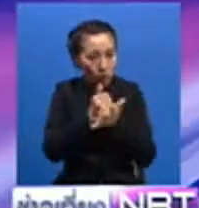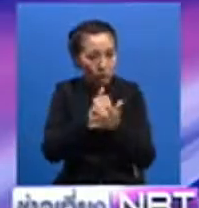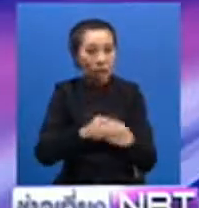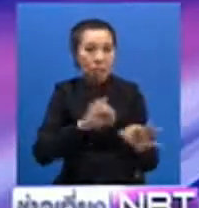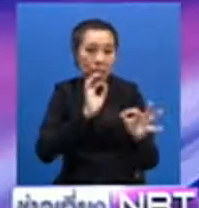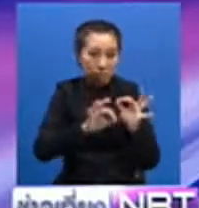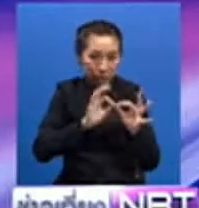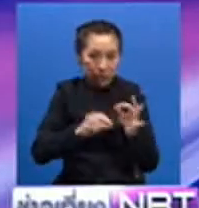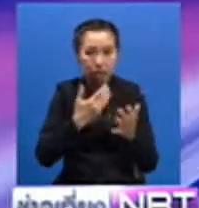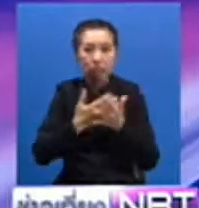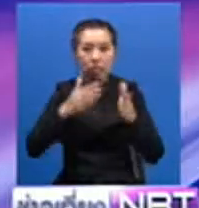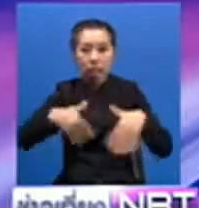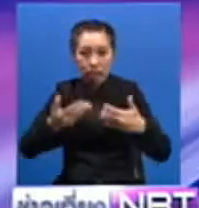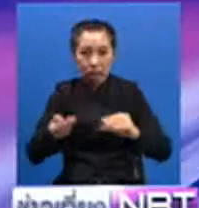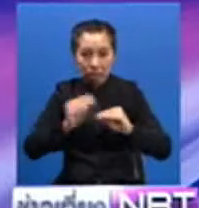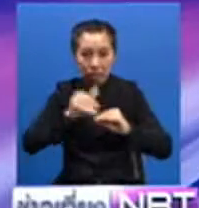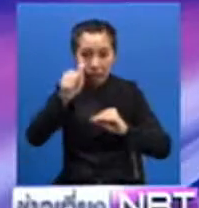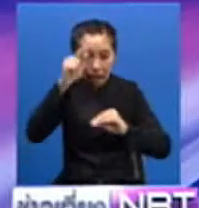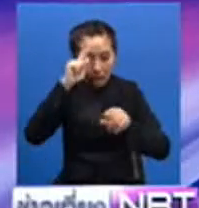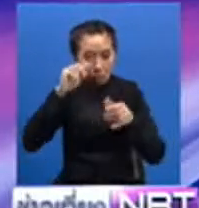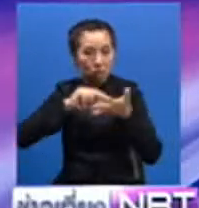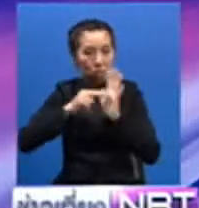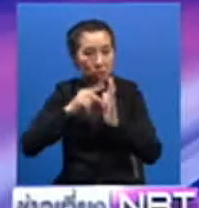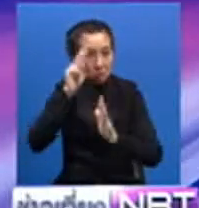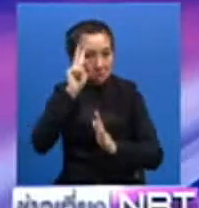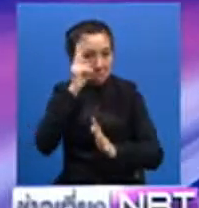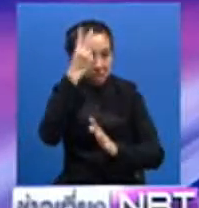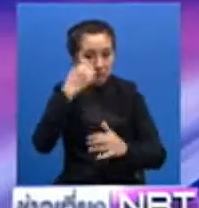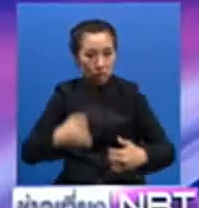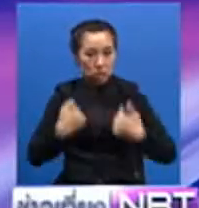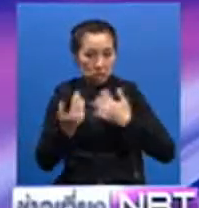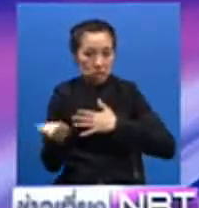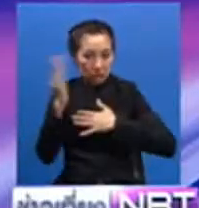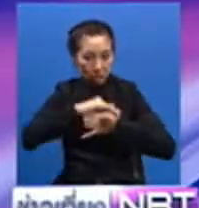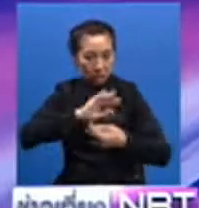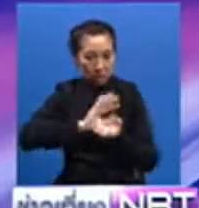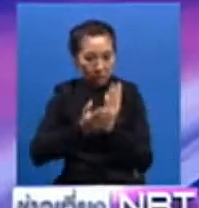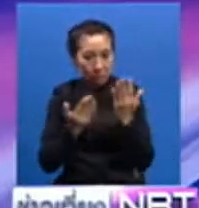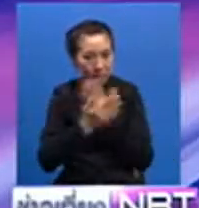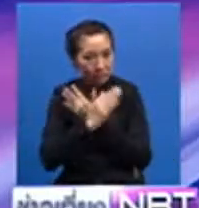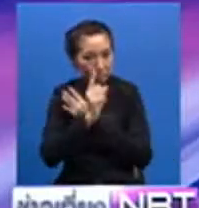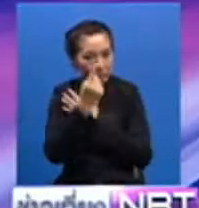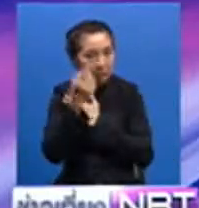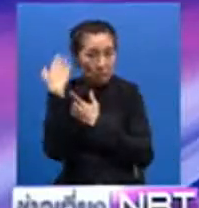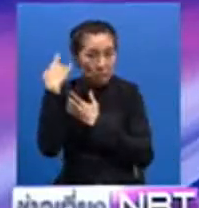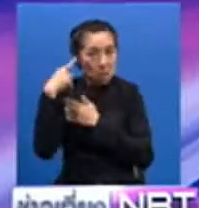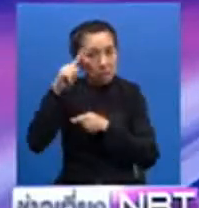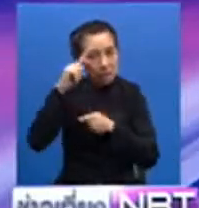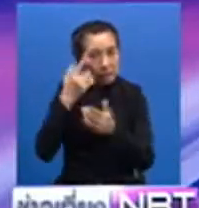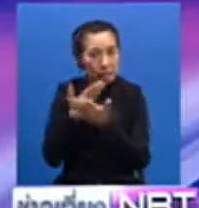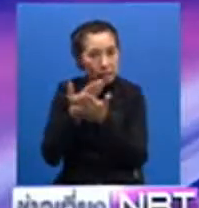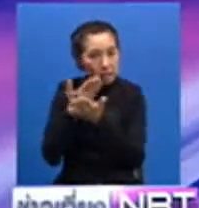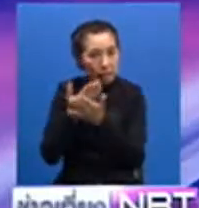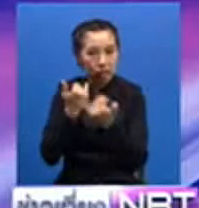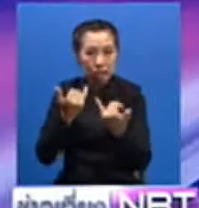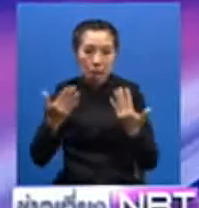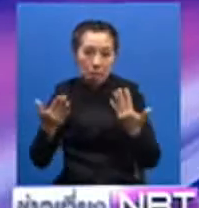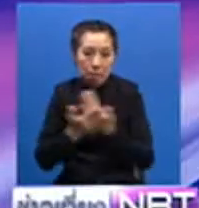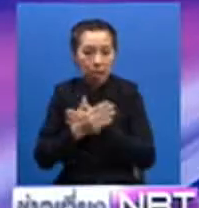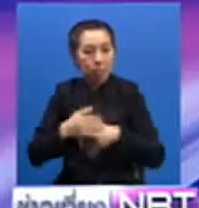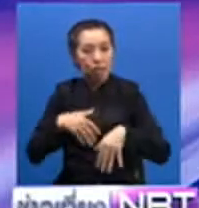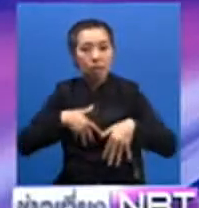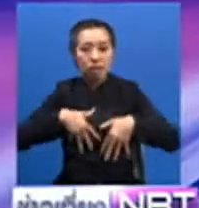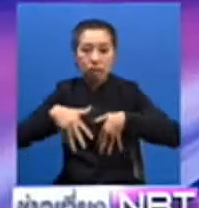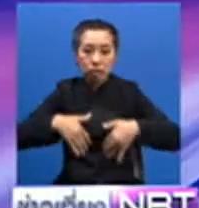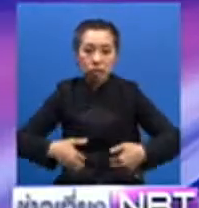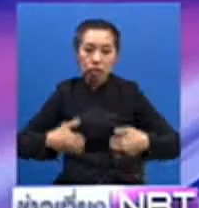รายได้ซึ่งถือเป็นการปรับเปลี่ยนแนวคิดวิธีการดำเนินชีวิตจากกระแสทุนนิยมมาดำเนินวิถีชีวิตแบบเรียบง่ายส